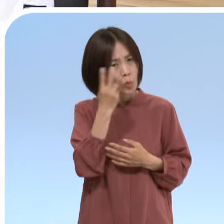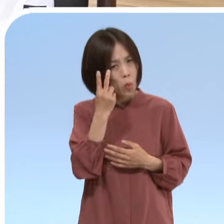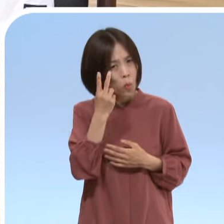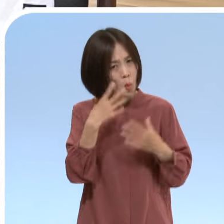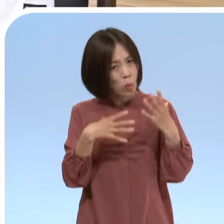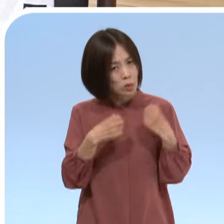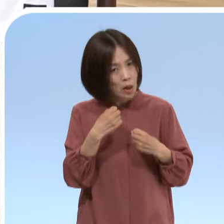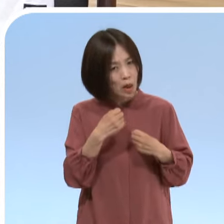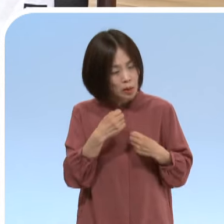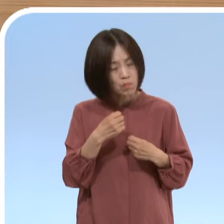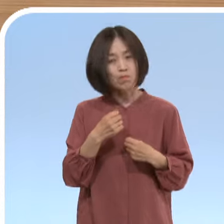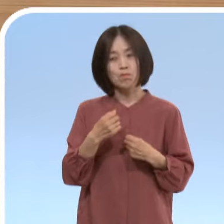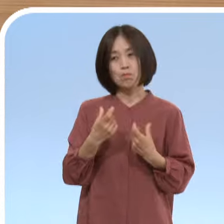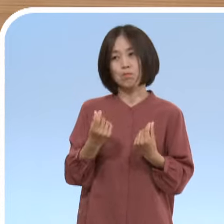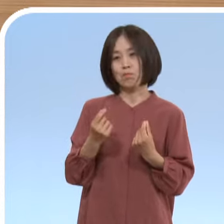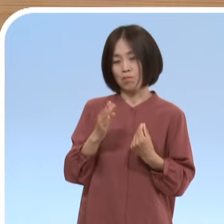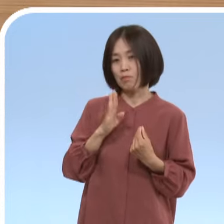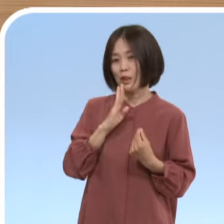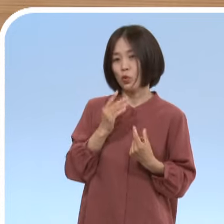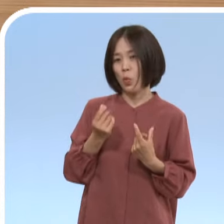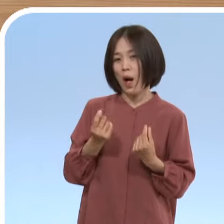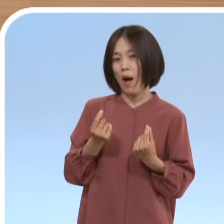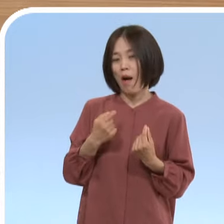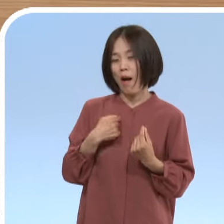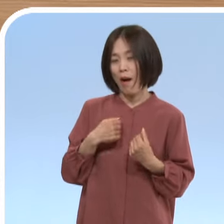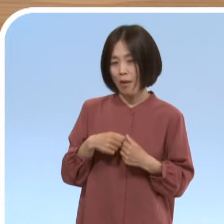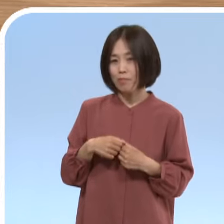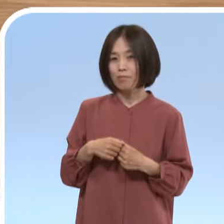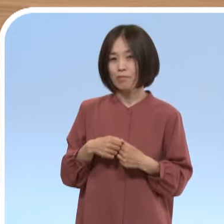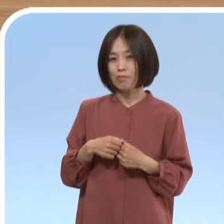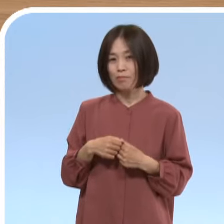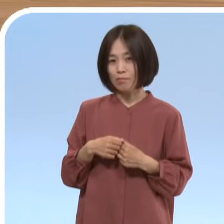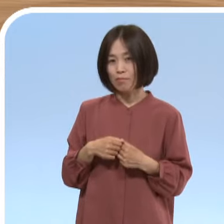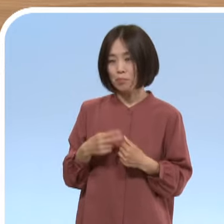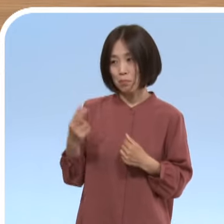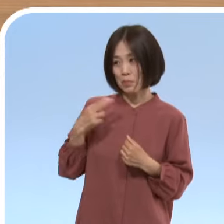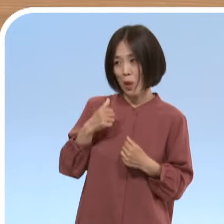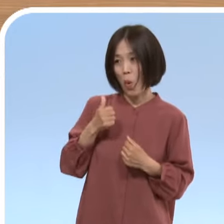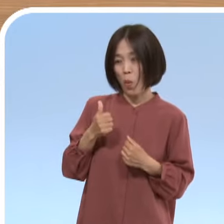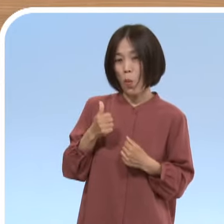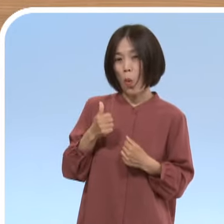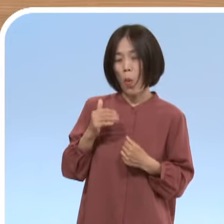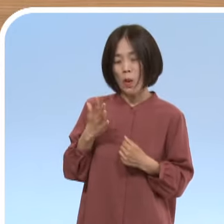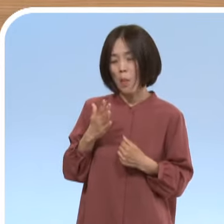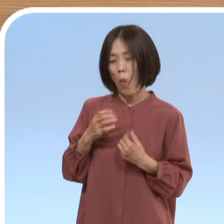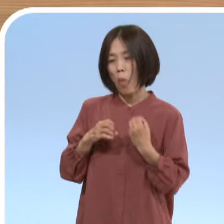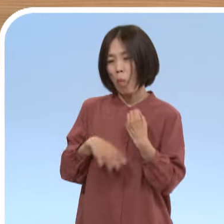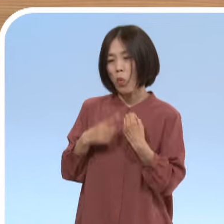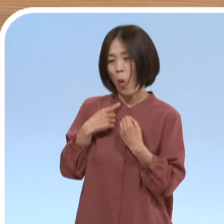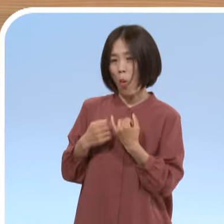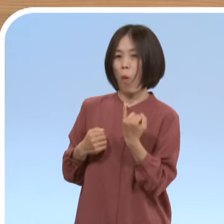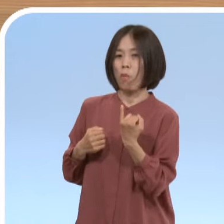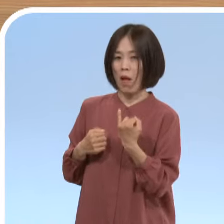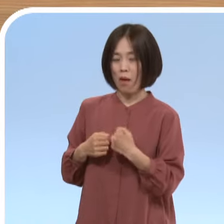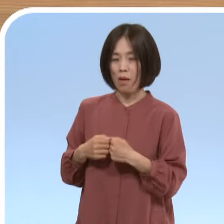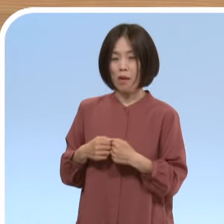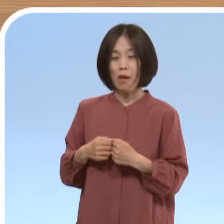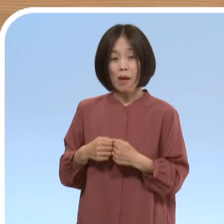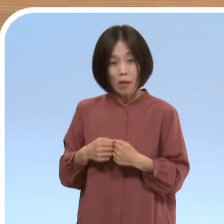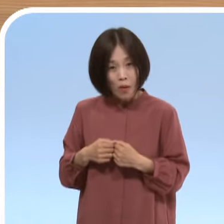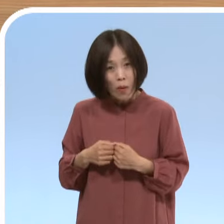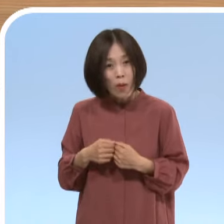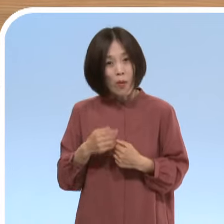女子高生だったんですか？ 実は。 実 は。 本当ですか？ はい、こう見えても実は